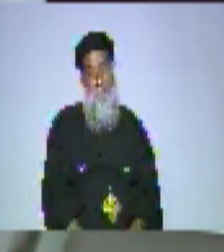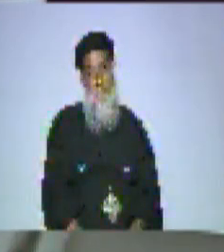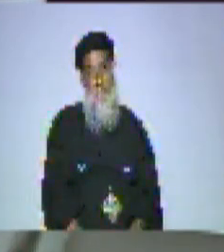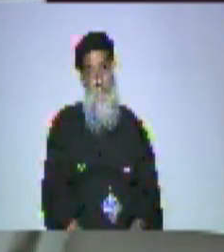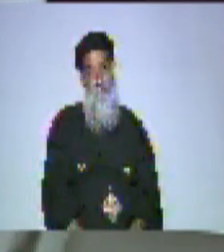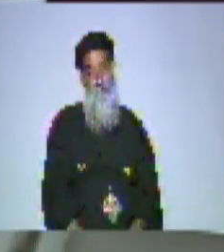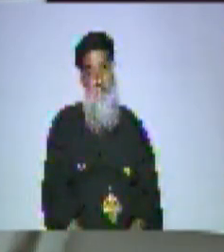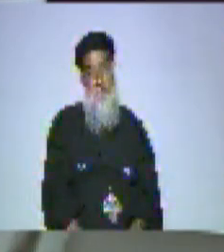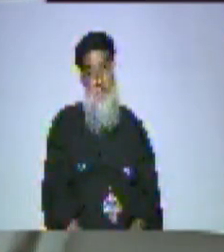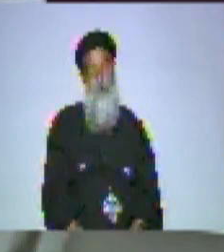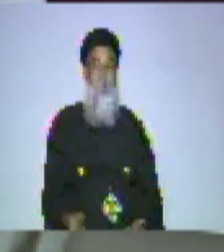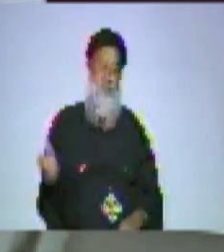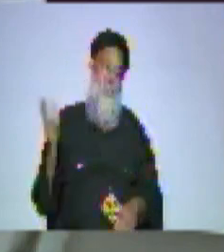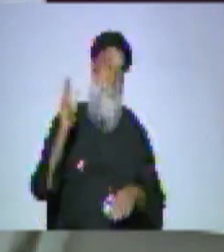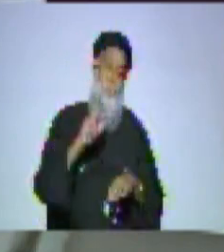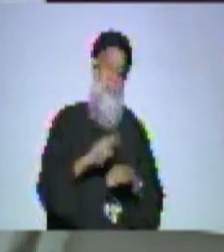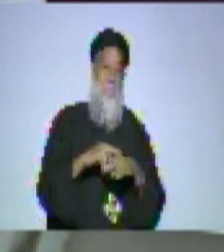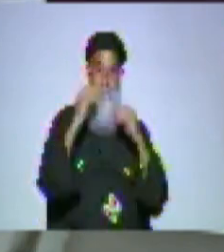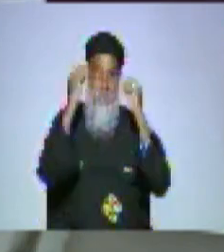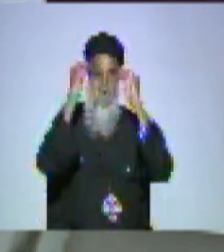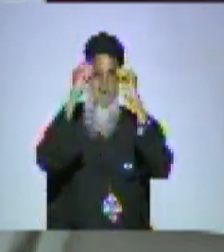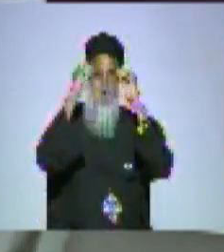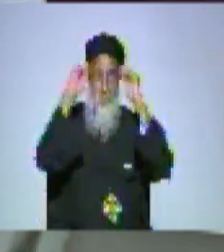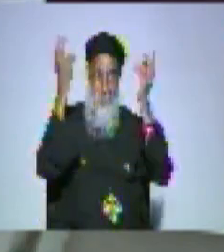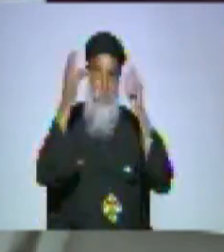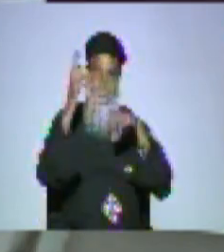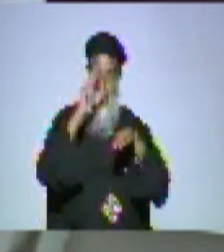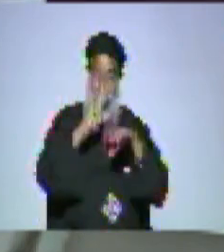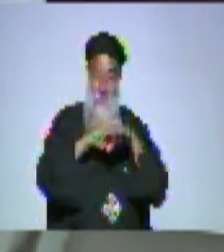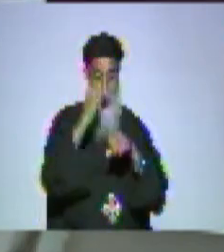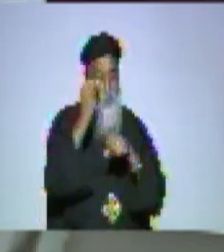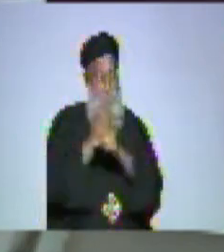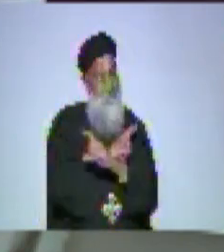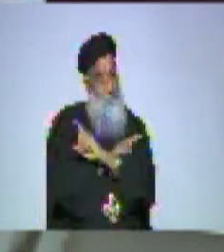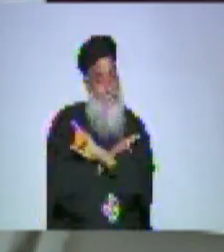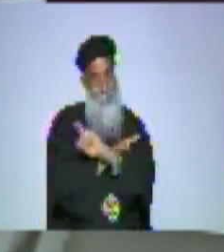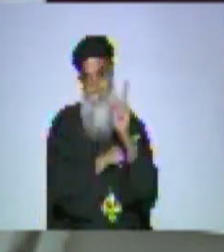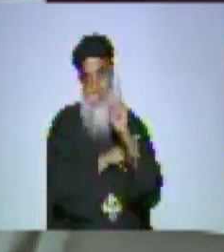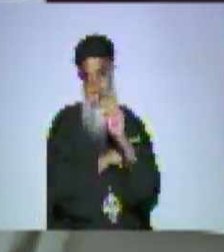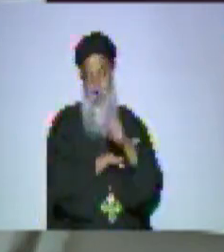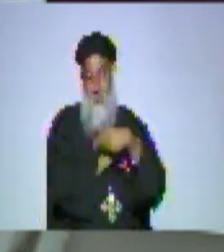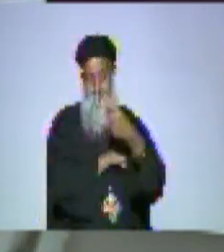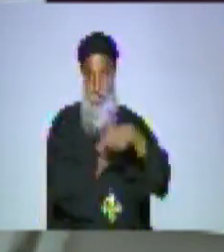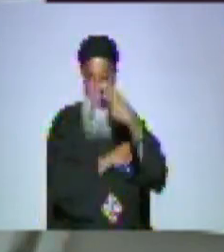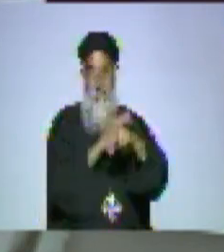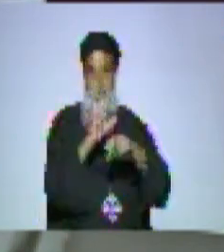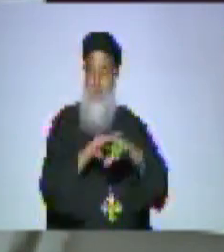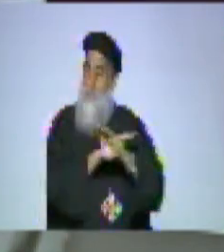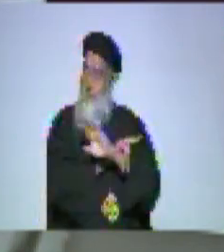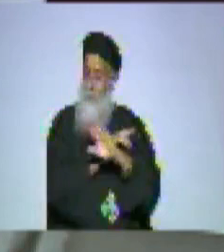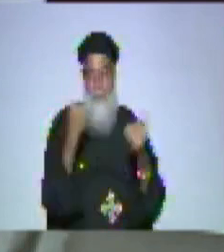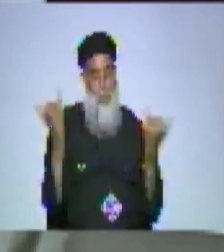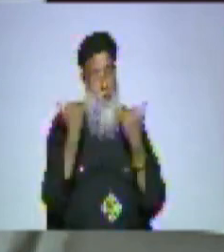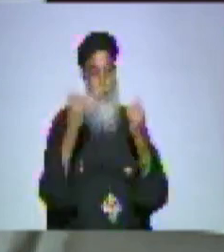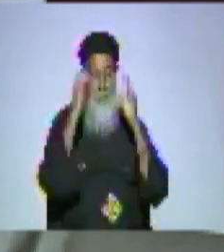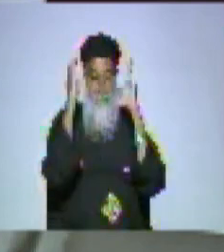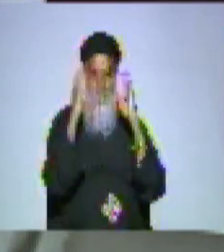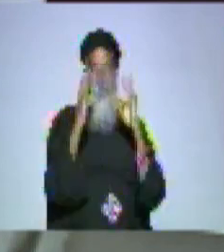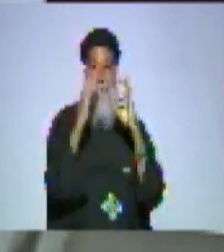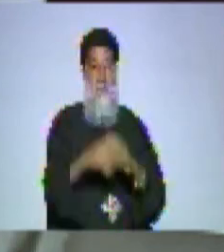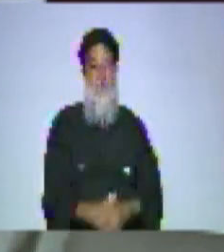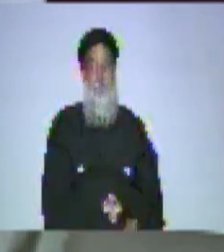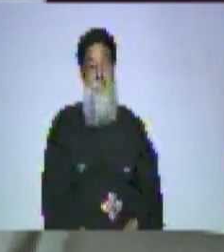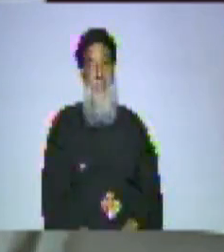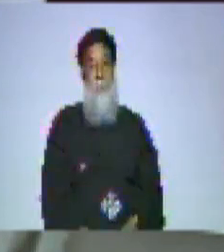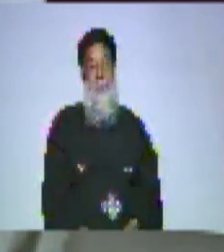ده يدي كمان ازاي الانسان ما يتكررش الغلط يضمن انه ما يكررش الغلط دي مهمه قوي